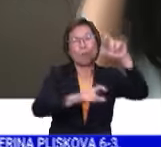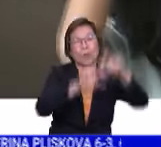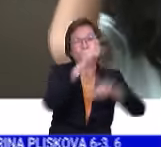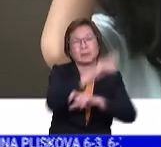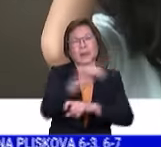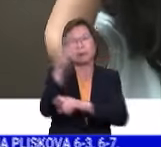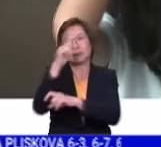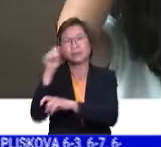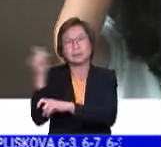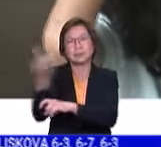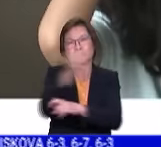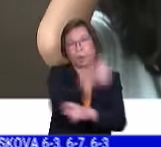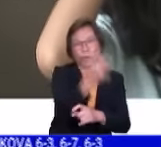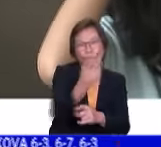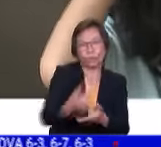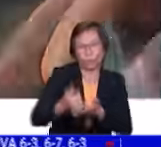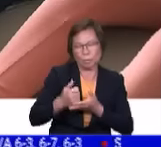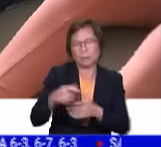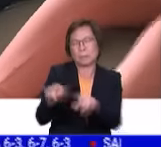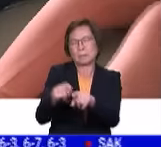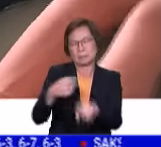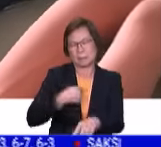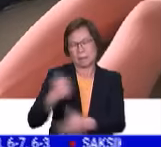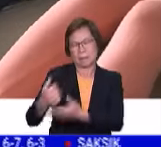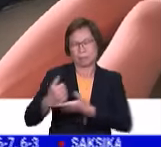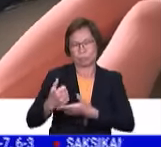lah untuk membantu golongan macam saya ni.